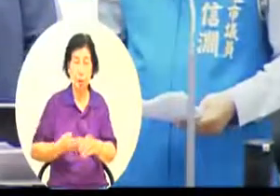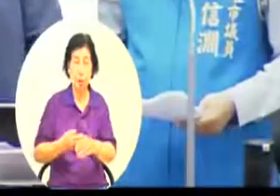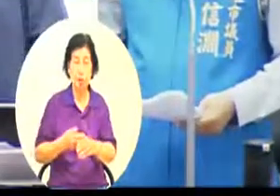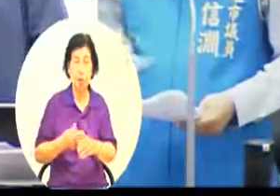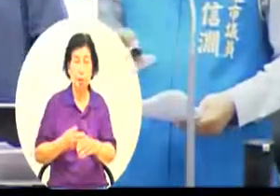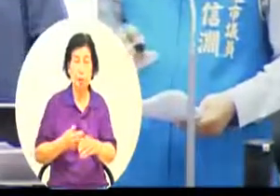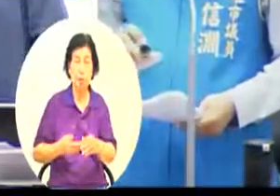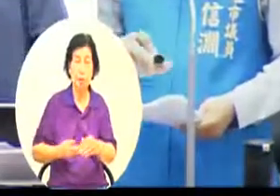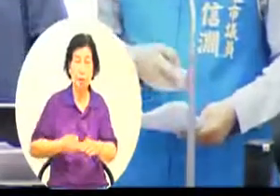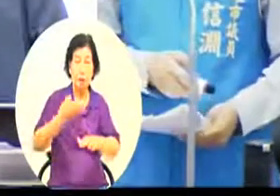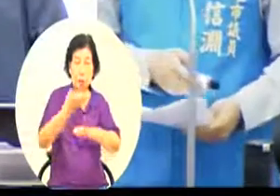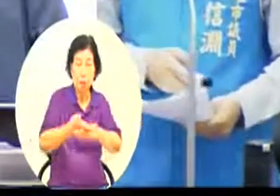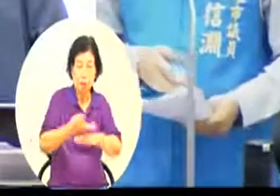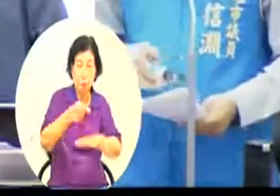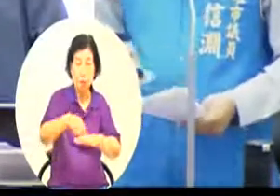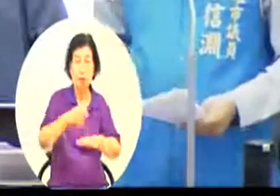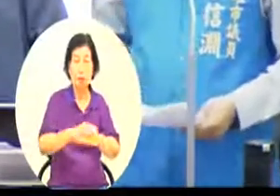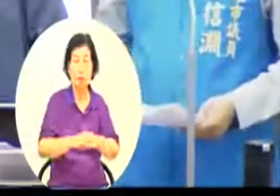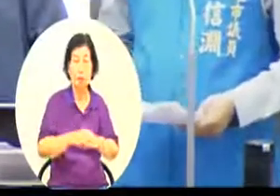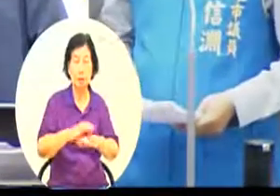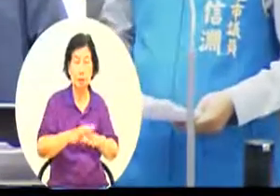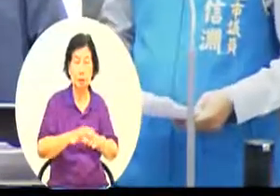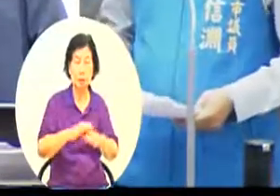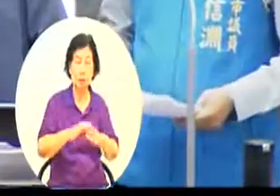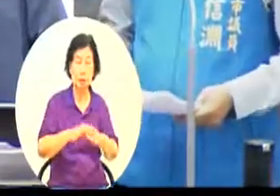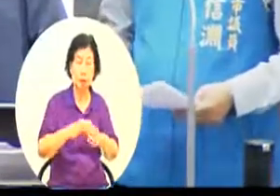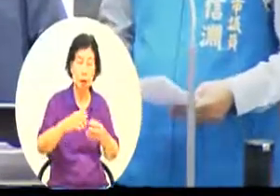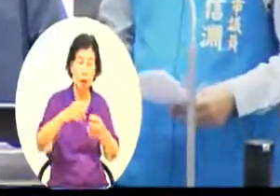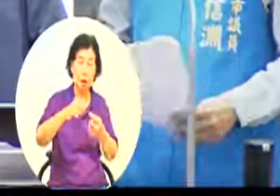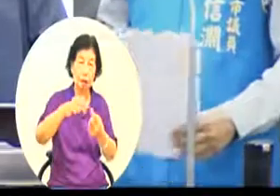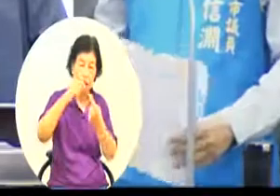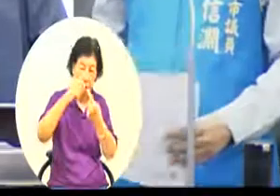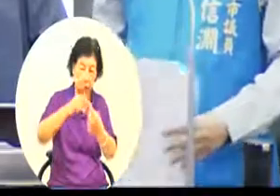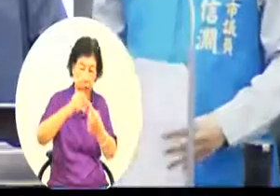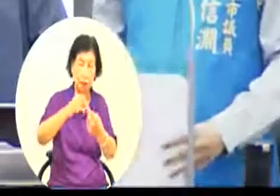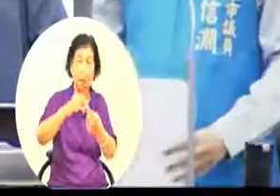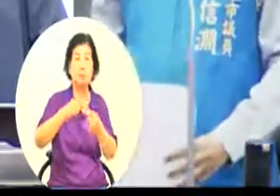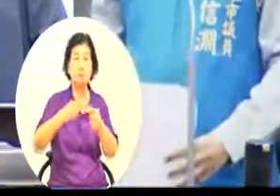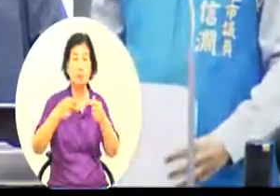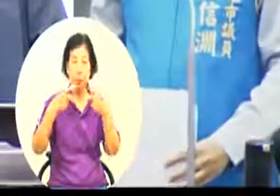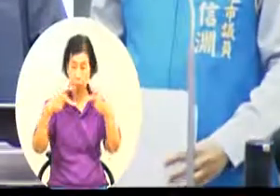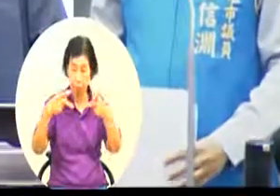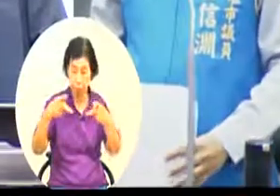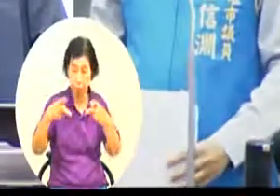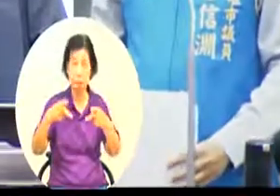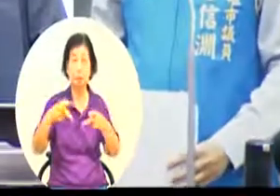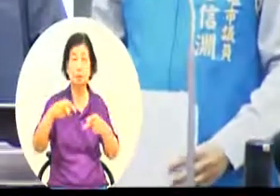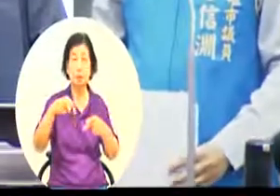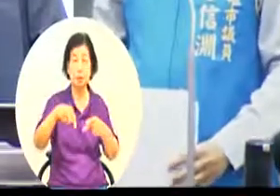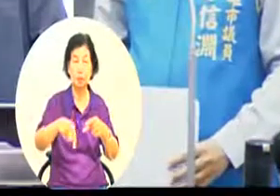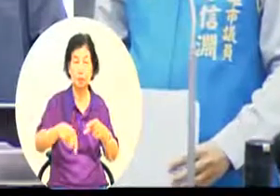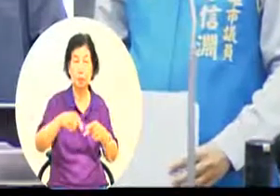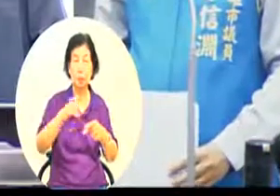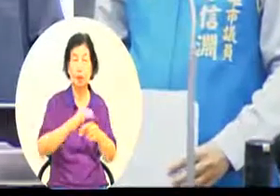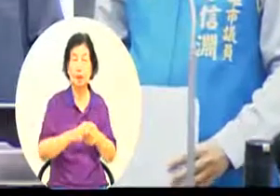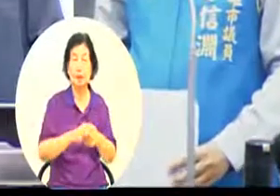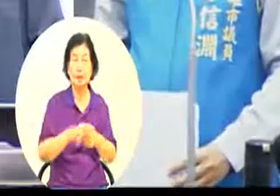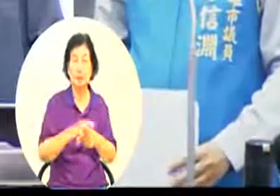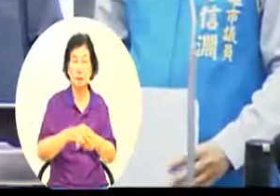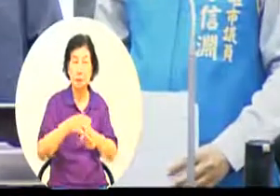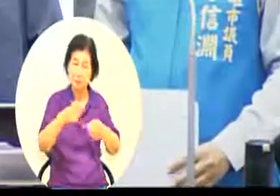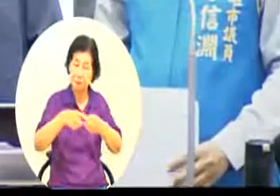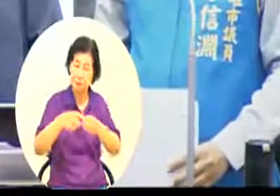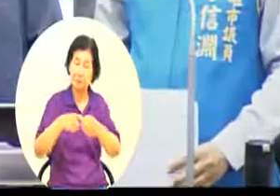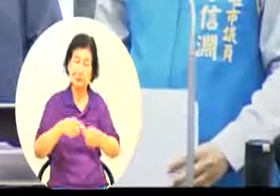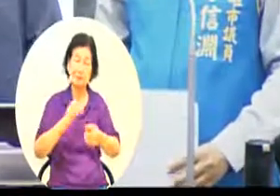输。第一个，它的目的不一定是赚钱，这是政府的责任。我曾经